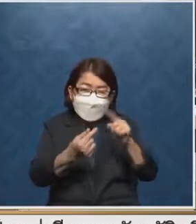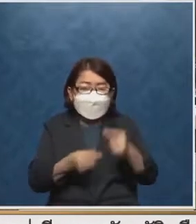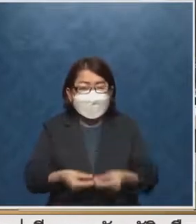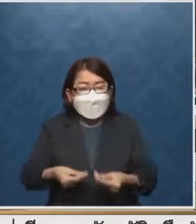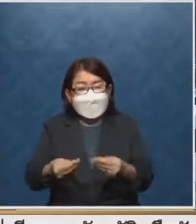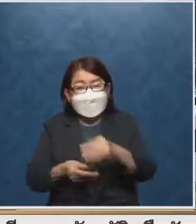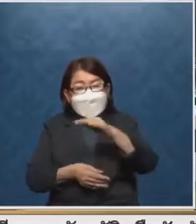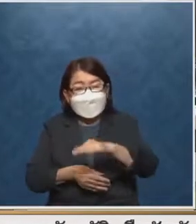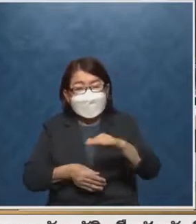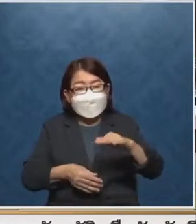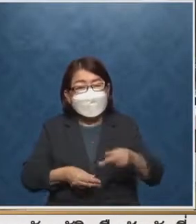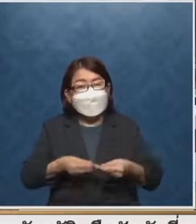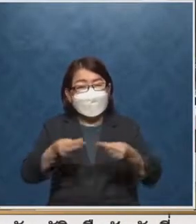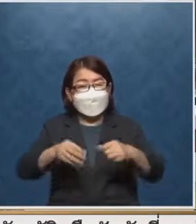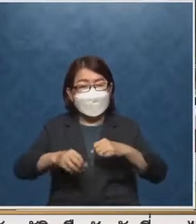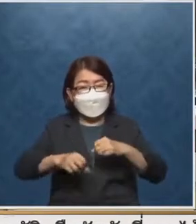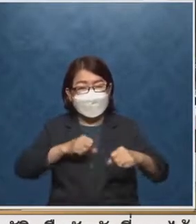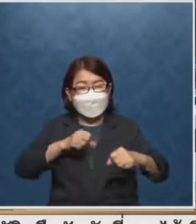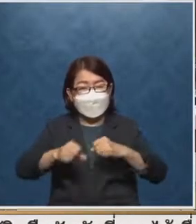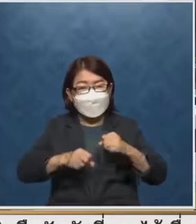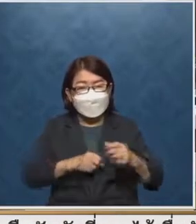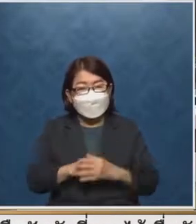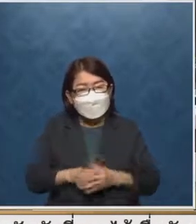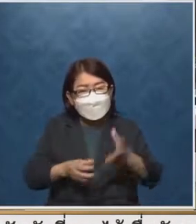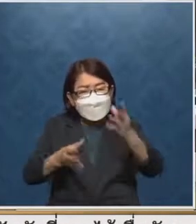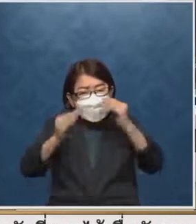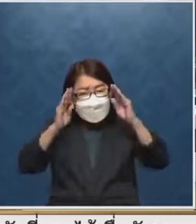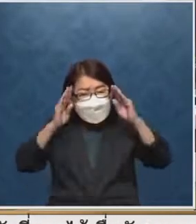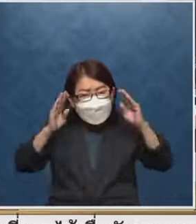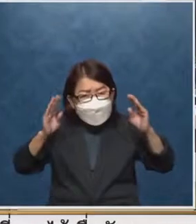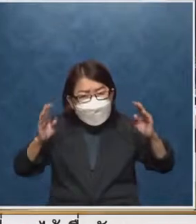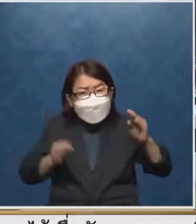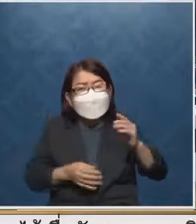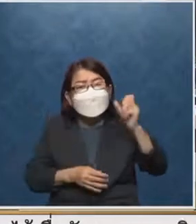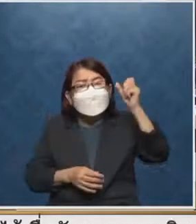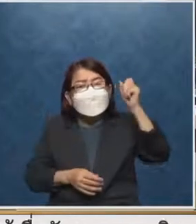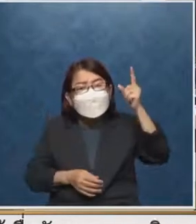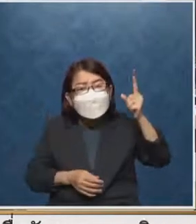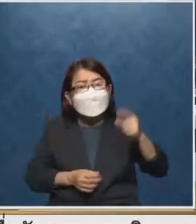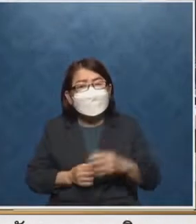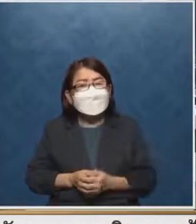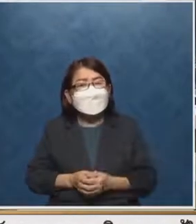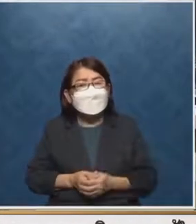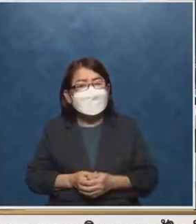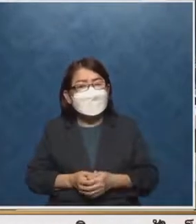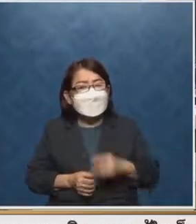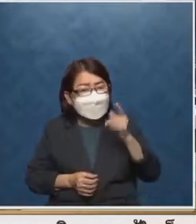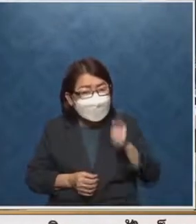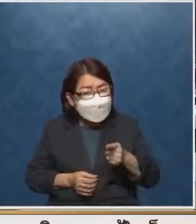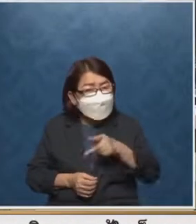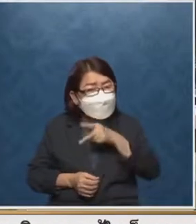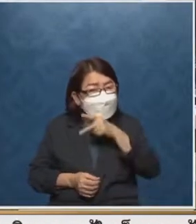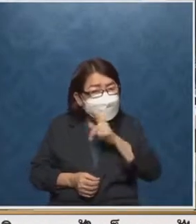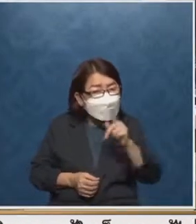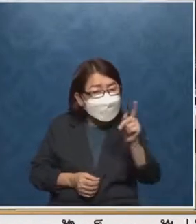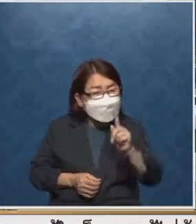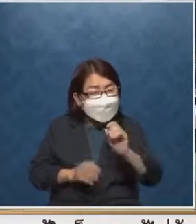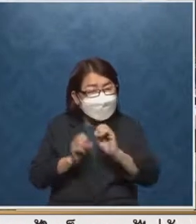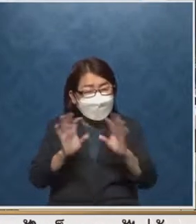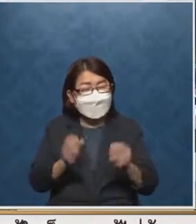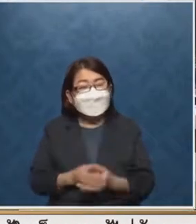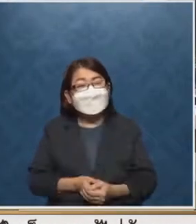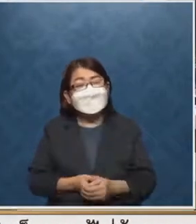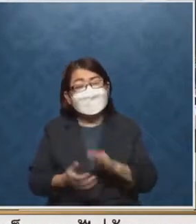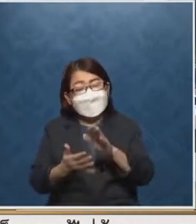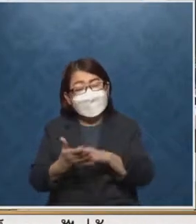และเยาวชนได้สามารถรู้เท่าทันสื่อผลงานการดำเนินงานตามยุทธศาสตร์ไม่ว่าจะเป็น